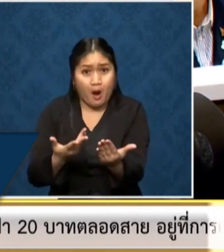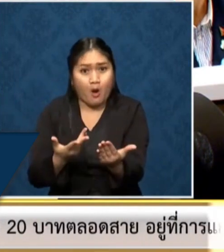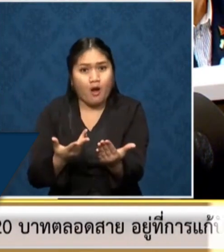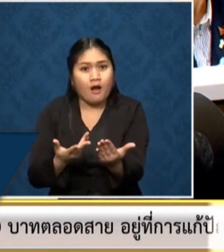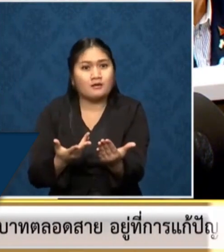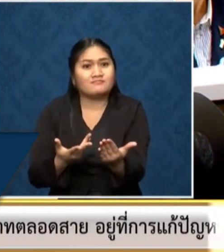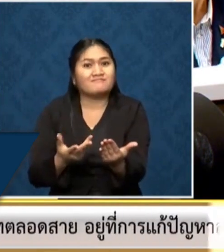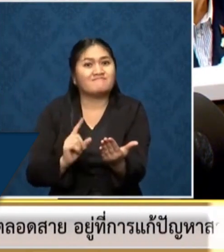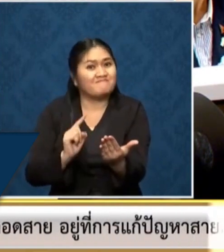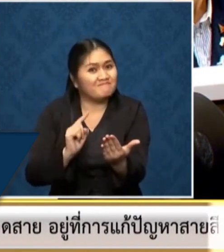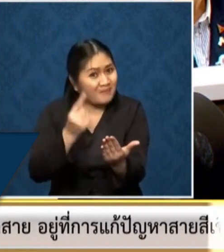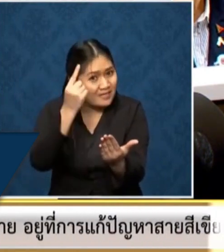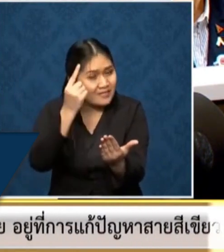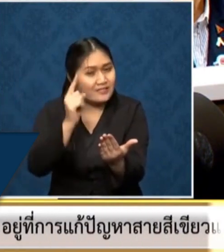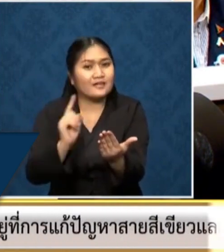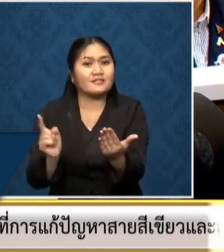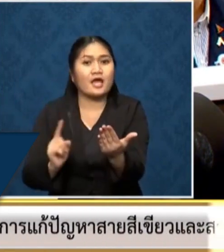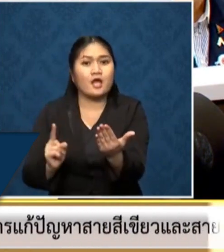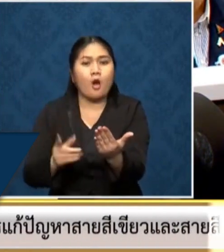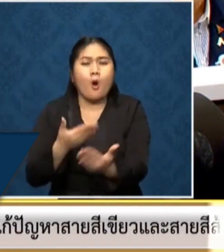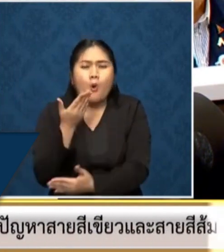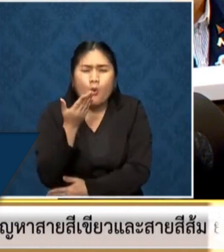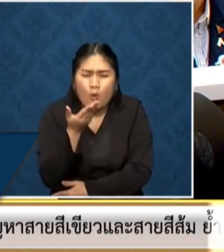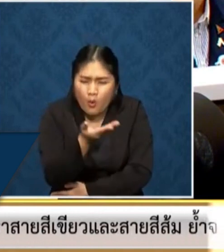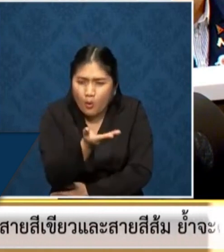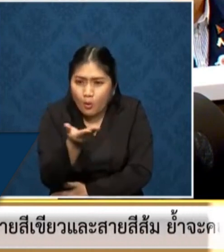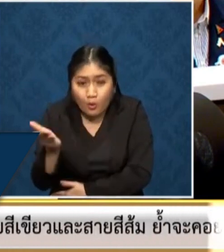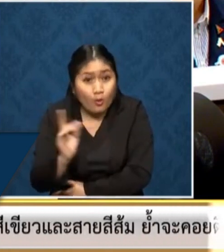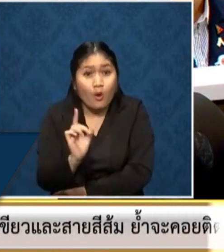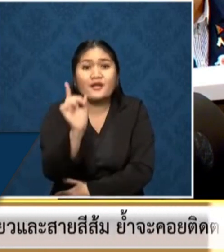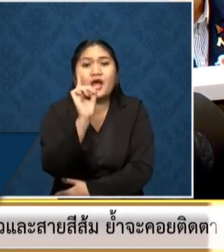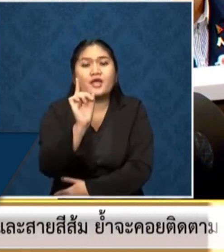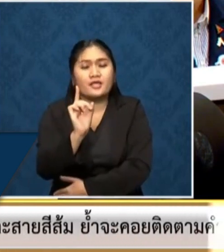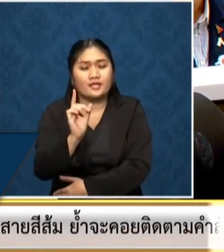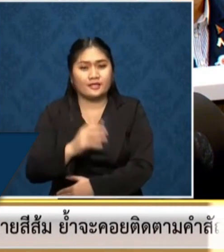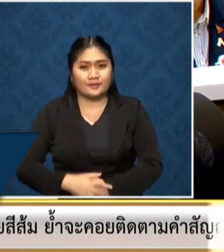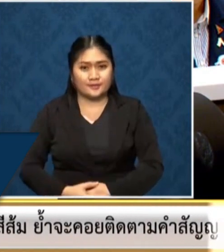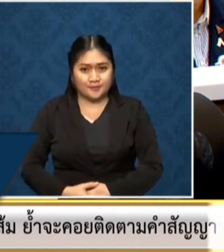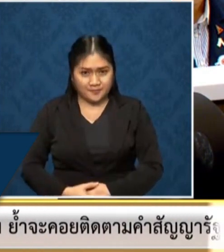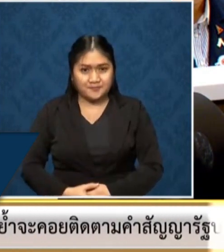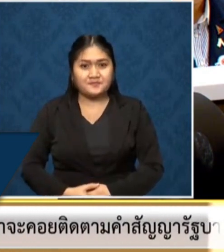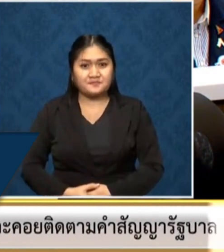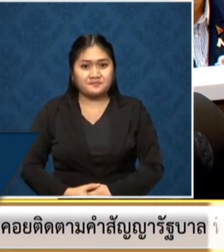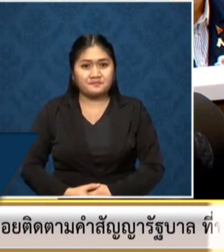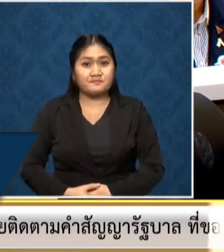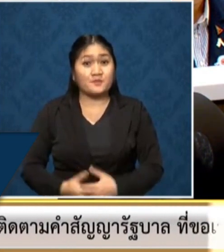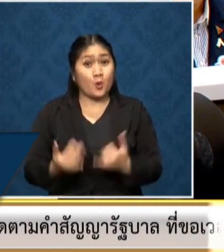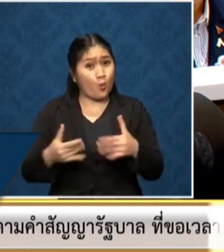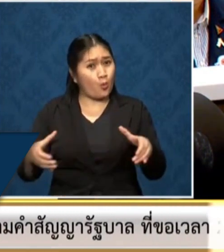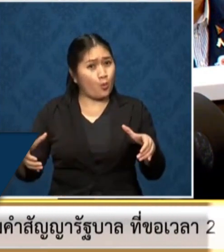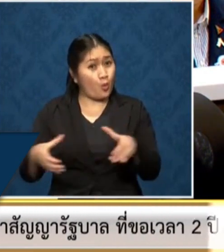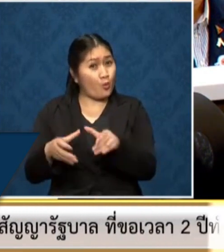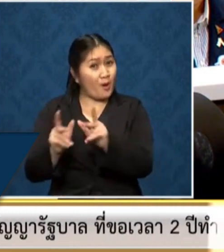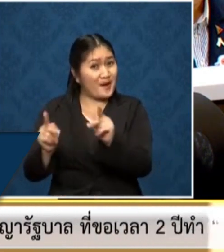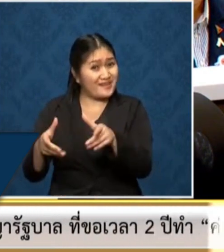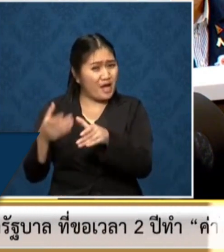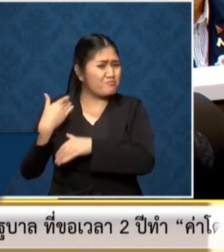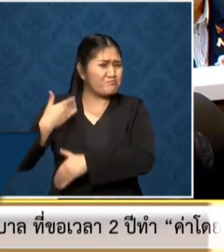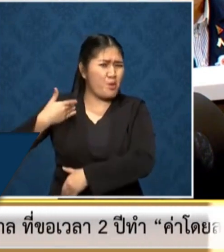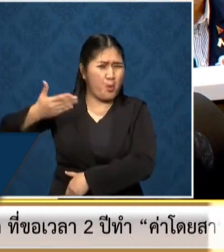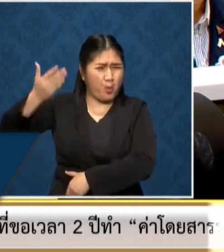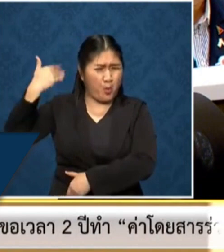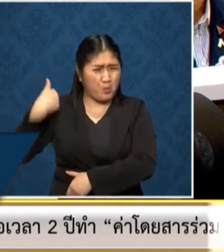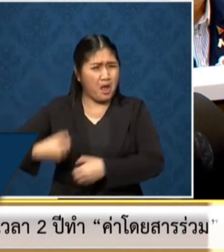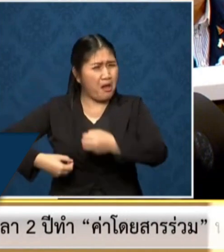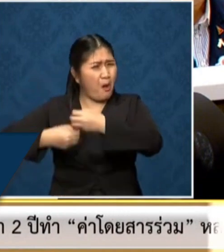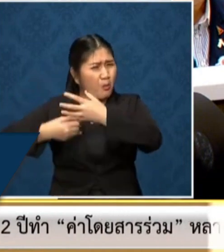กรบหนงว่าผมขอวงวรแบบนี้ต่ท่ประทานครับเรามีกรรฏิ tão.. ดายอีตมามาก